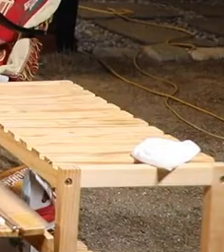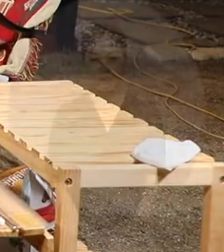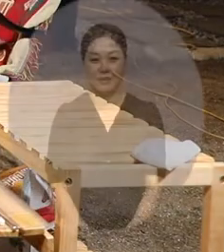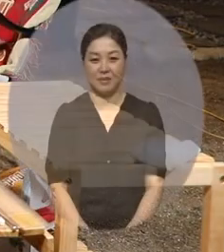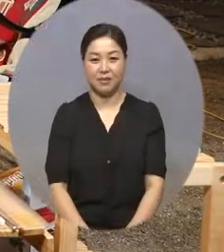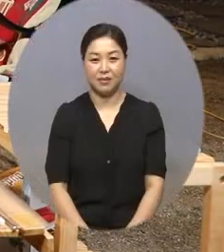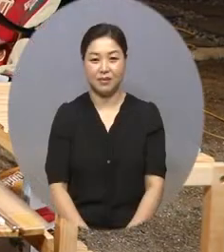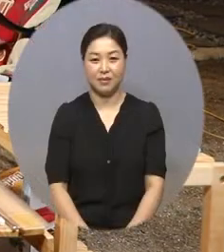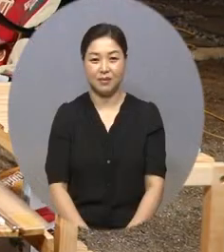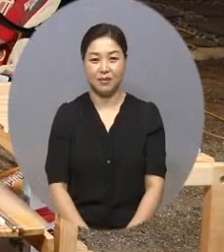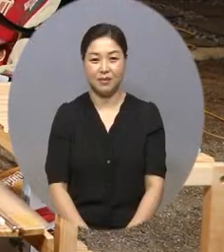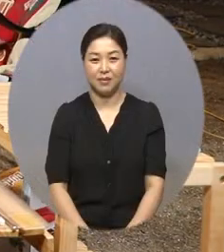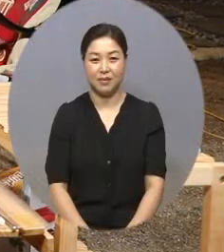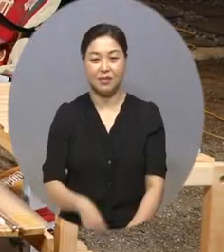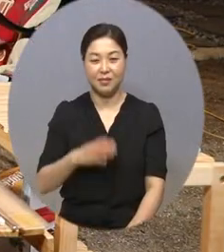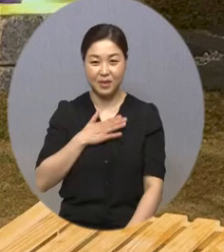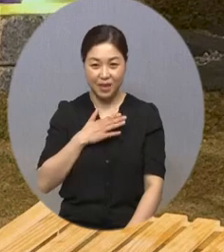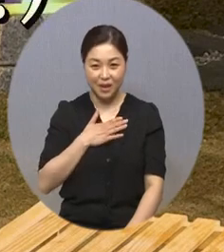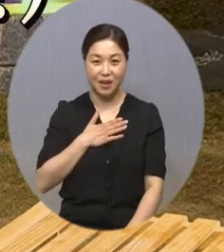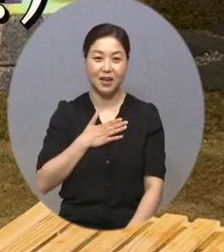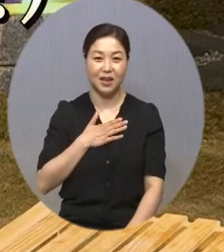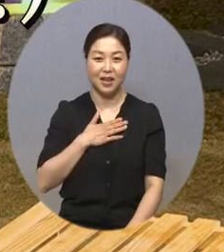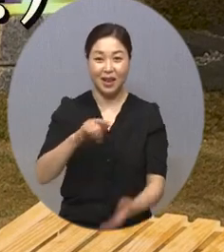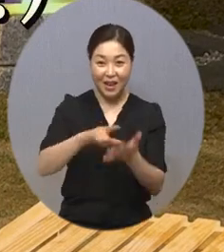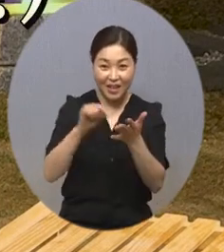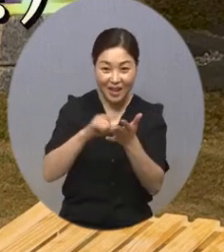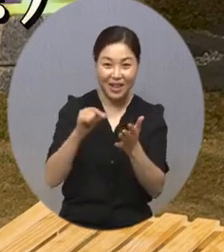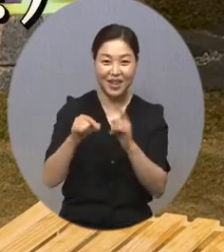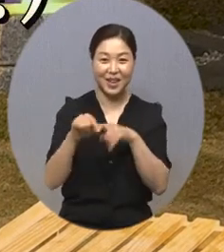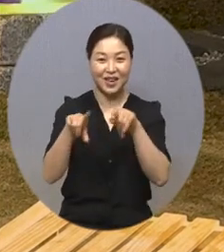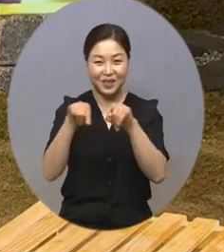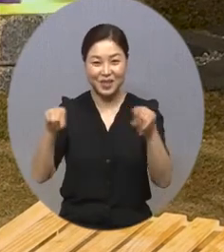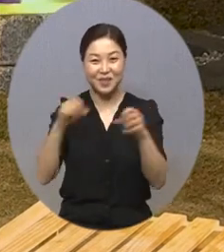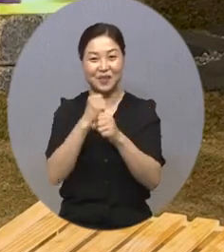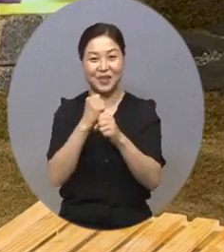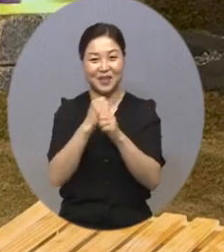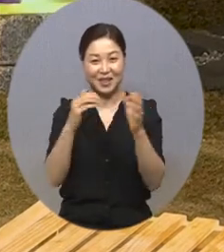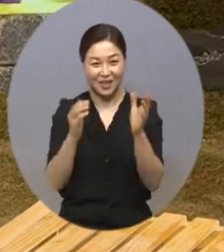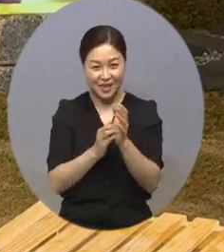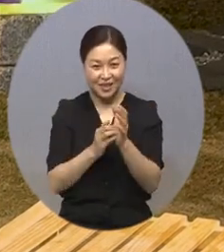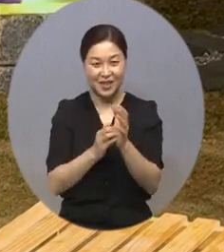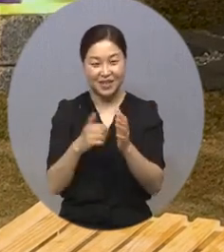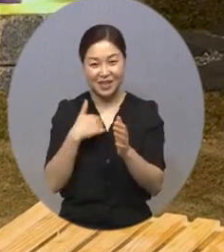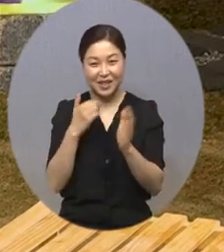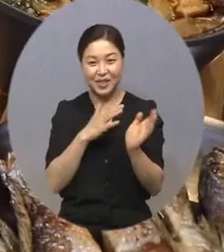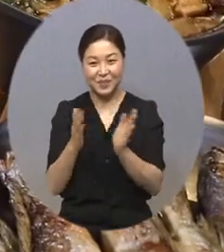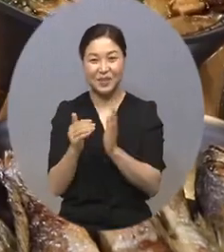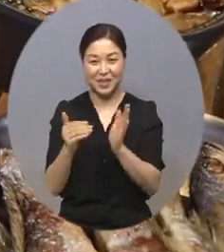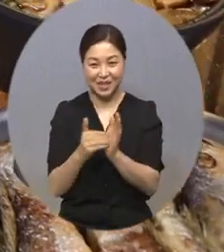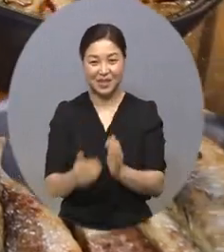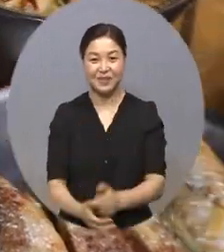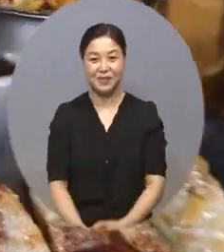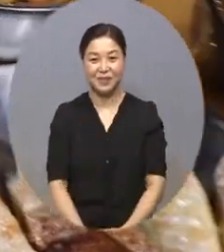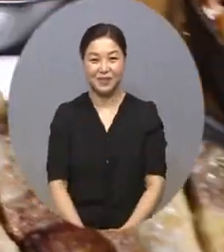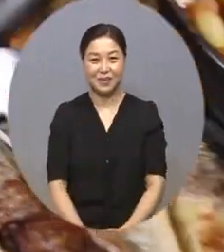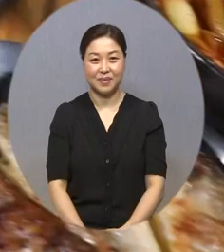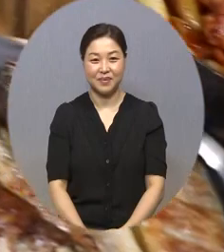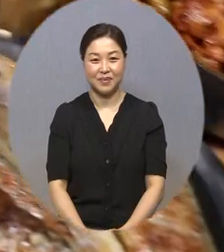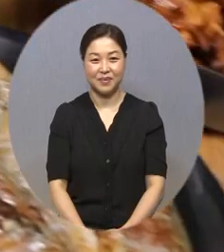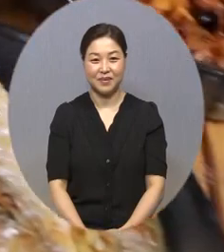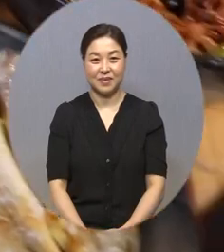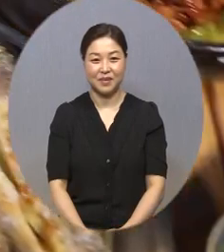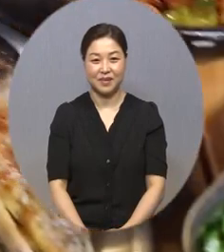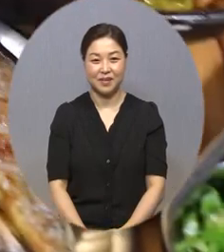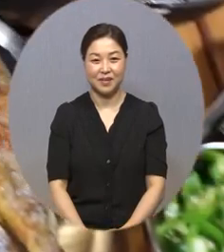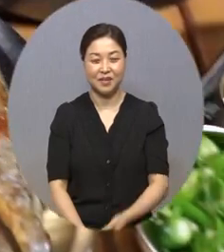아 즐기게 제가 간단하게 간단한 좀 준비를 해왔습니다 진짜 od